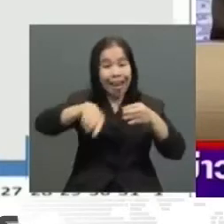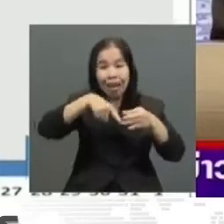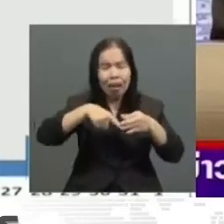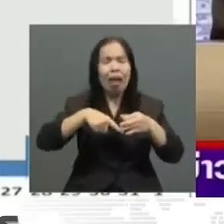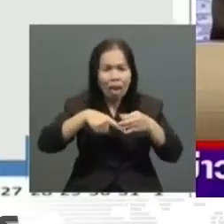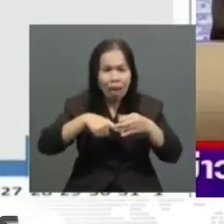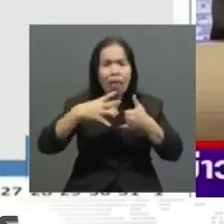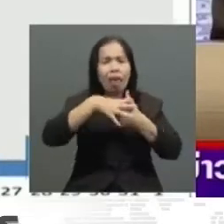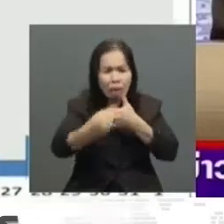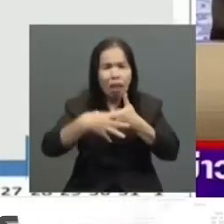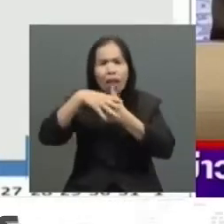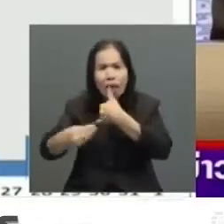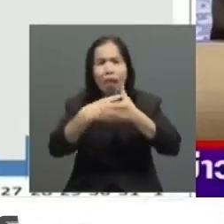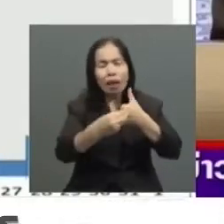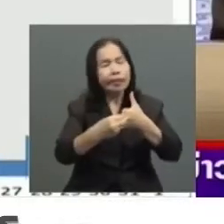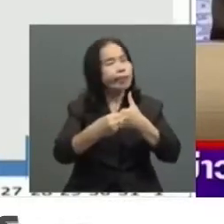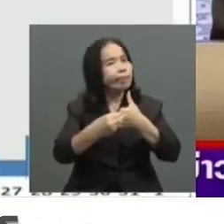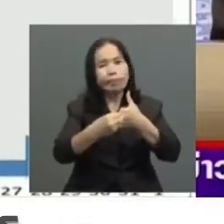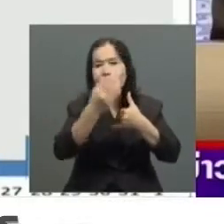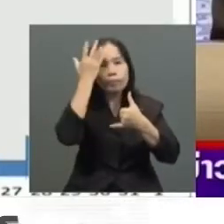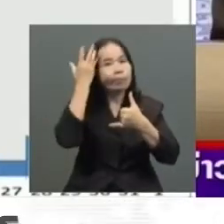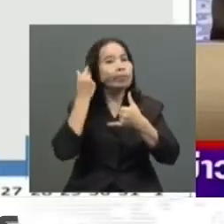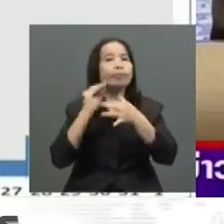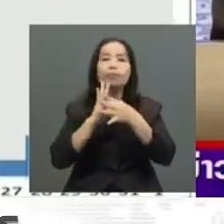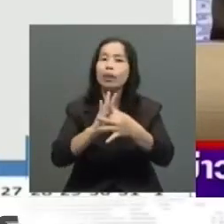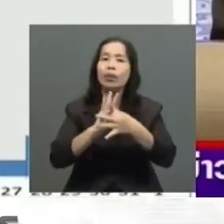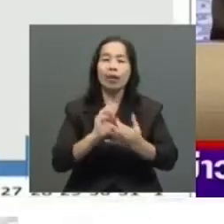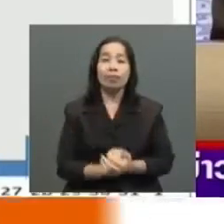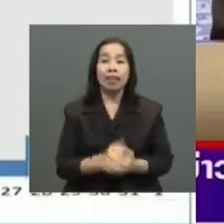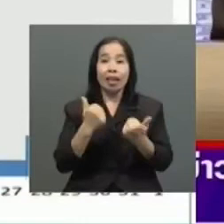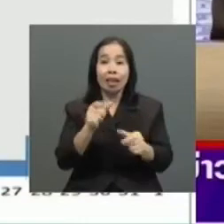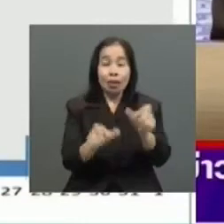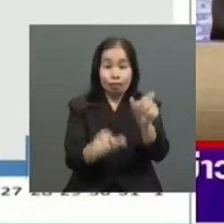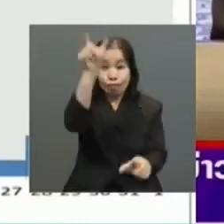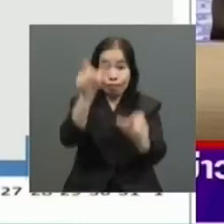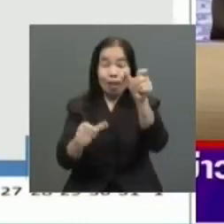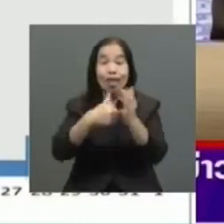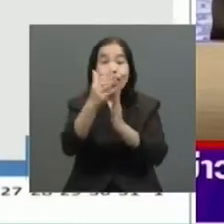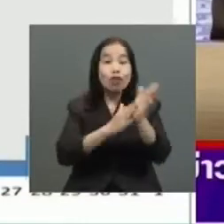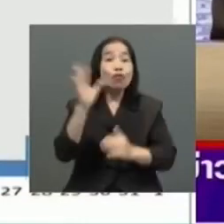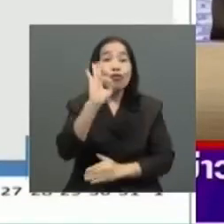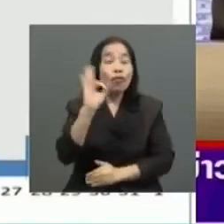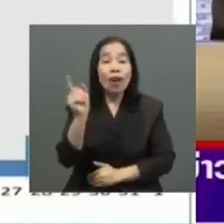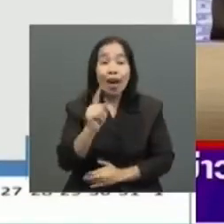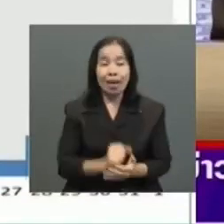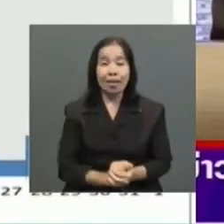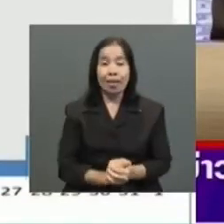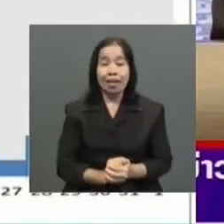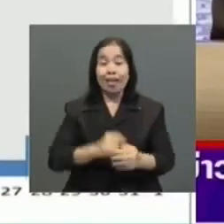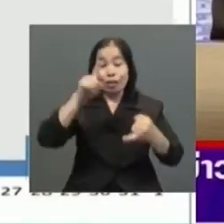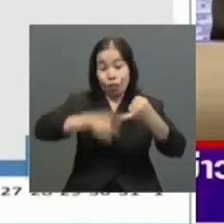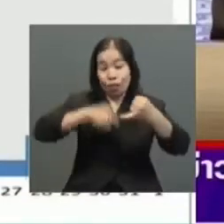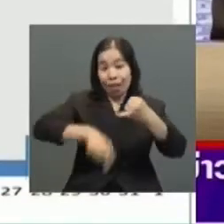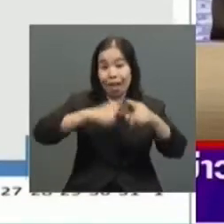งยังน่ากังวลนะครับกราฟเส้นสีฟ้าข้างบนนี้จะเห็นว่าตัวเลขในช่วงปลายเดือนเพิ่มสูง